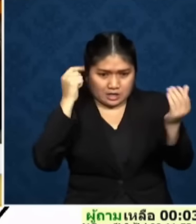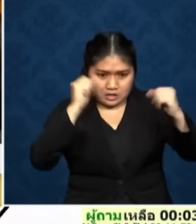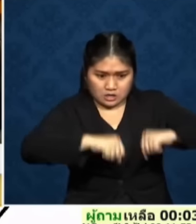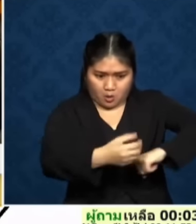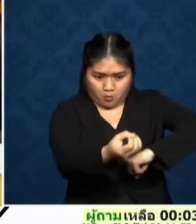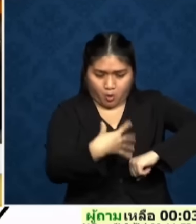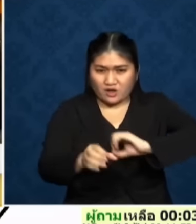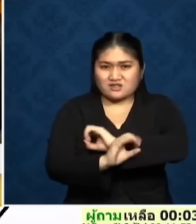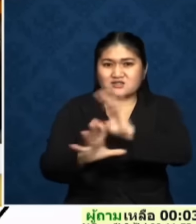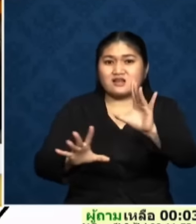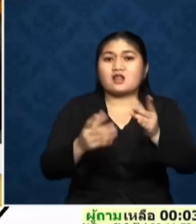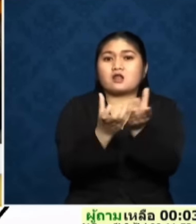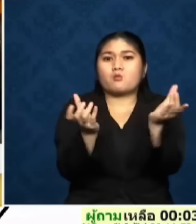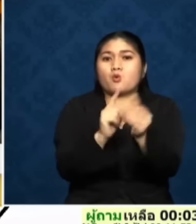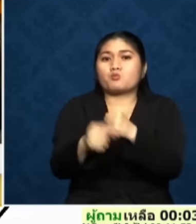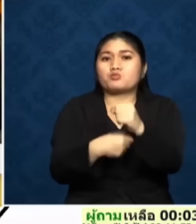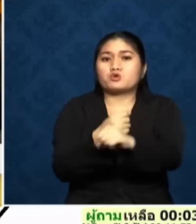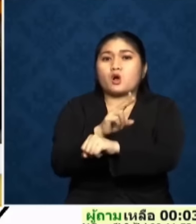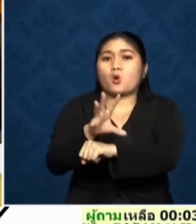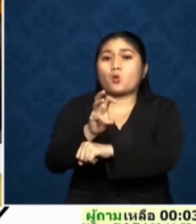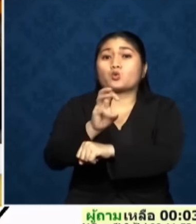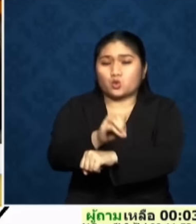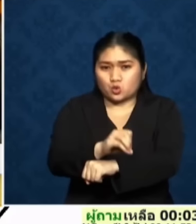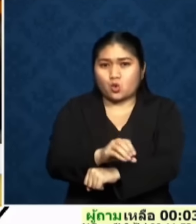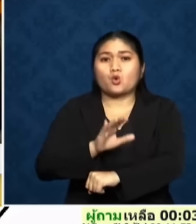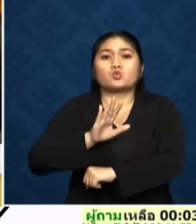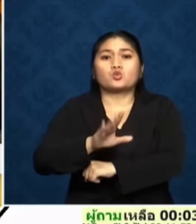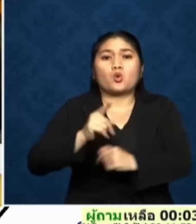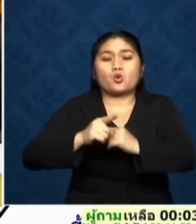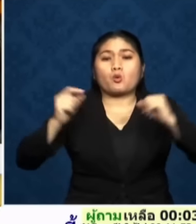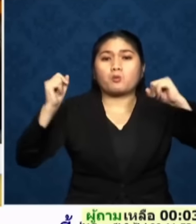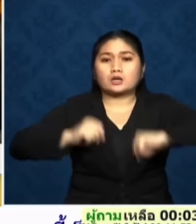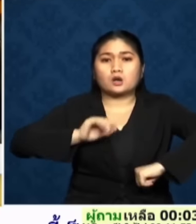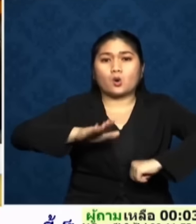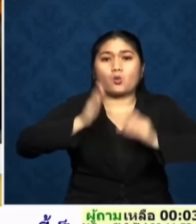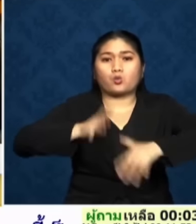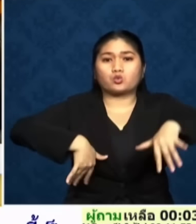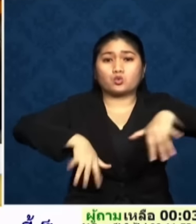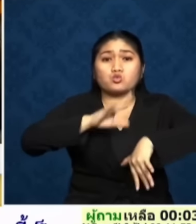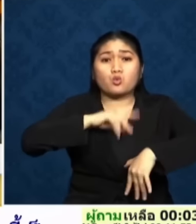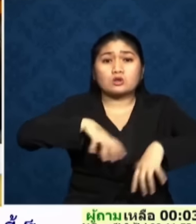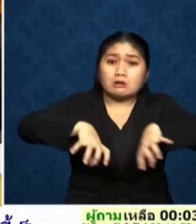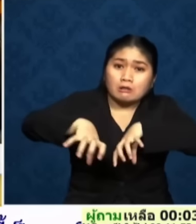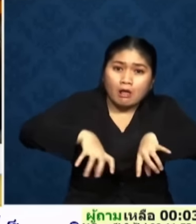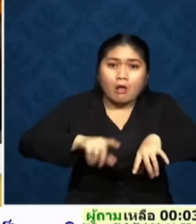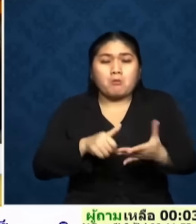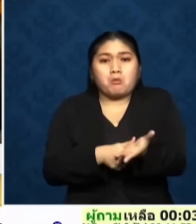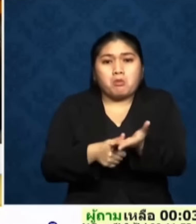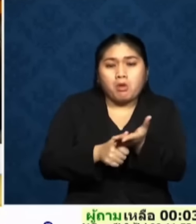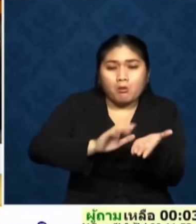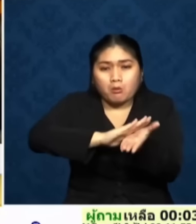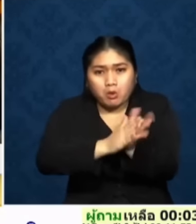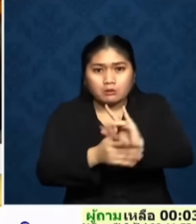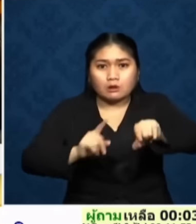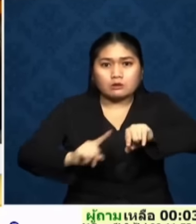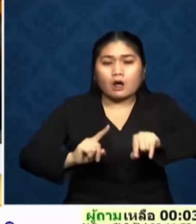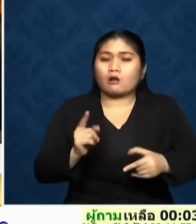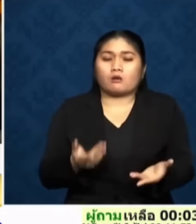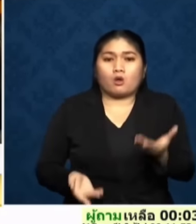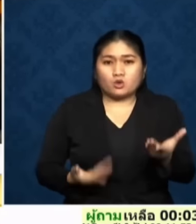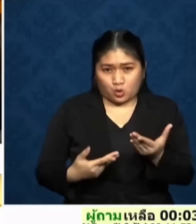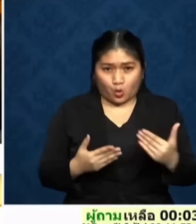60เป็นรัฐธรรมนูญที่มาจากประชามติของประชาชนเพราะฉะนั้นถ้าจะจัดการเปลี่ยนแปลงใดๆก็ขอให้ไปห